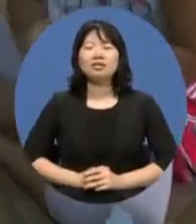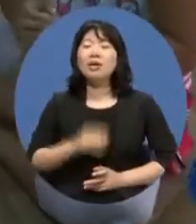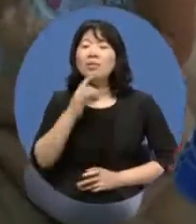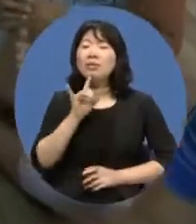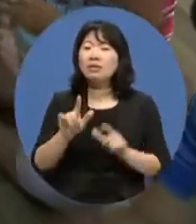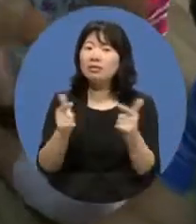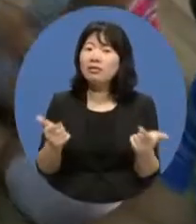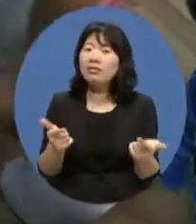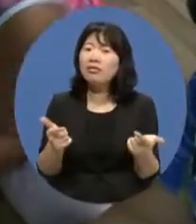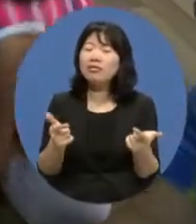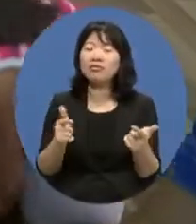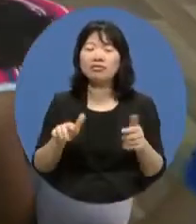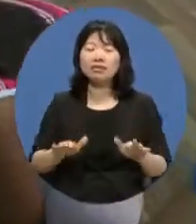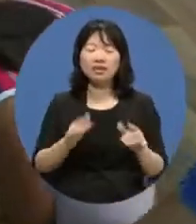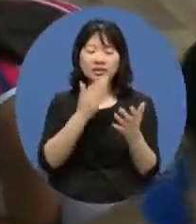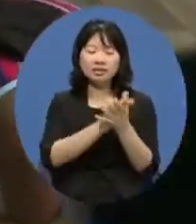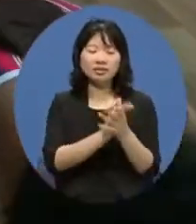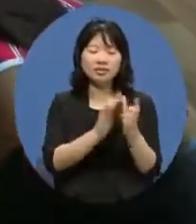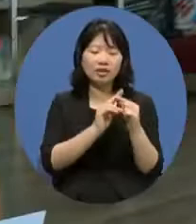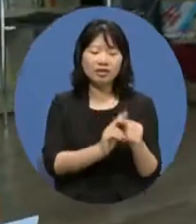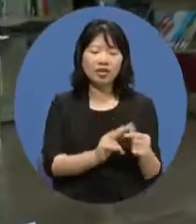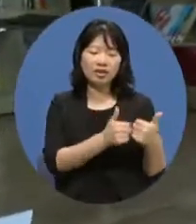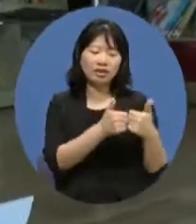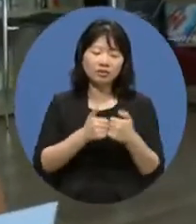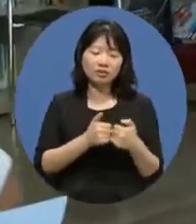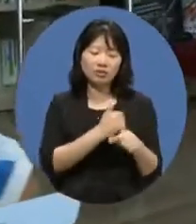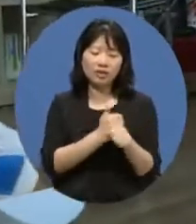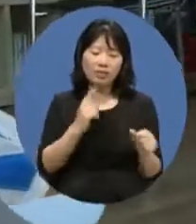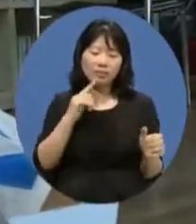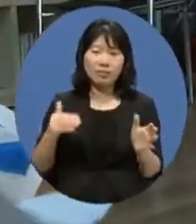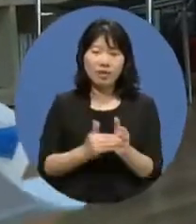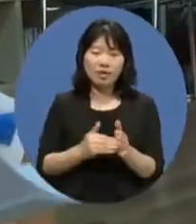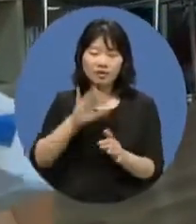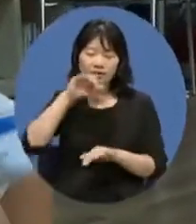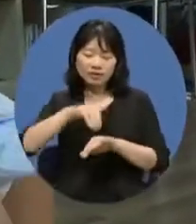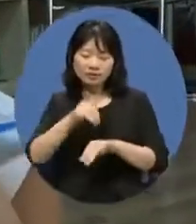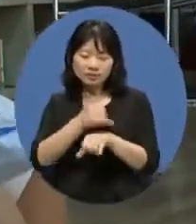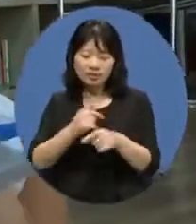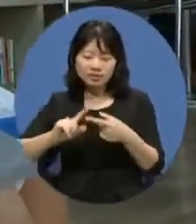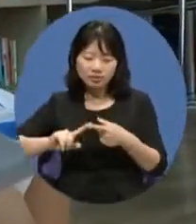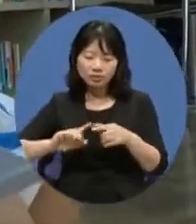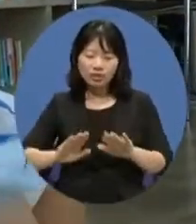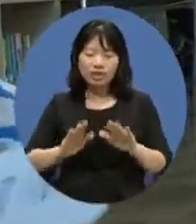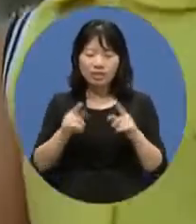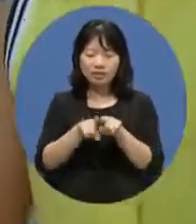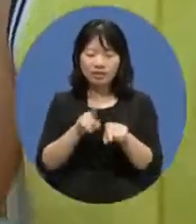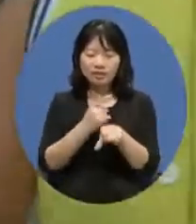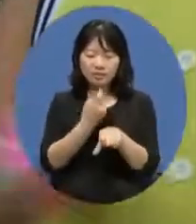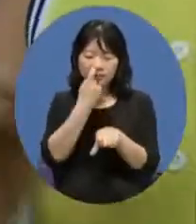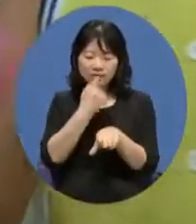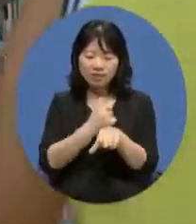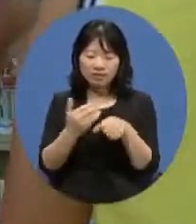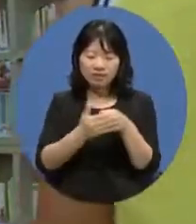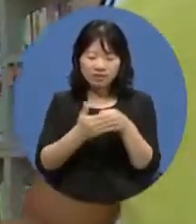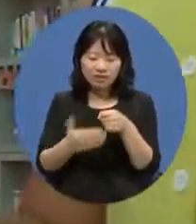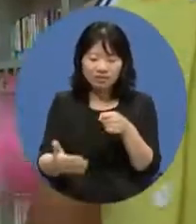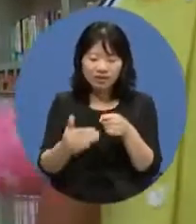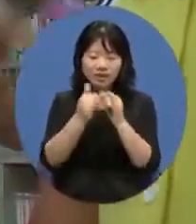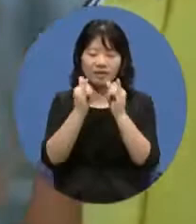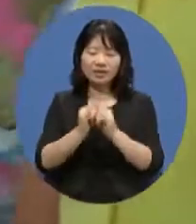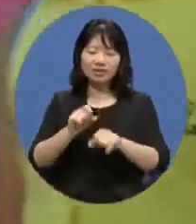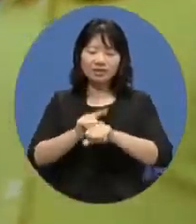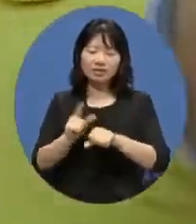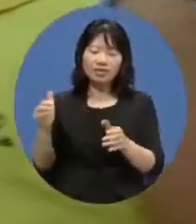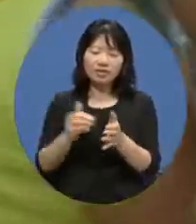뿐만이 아닙니다. 친구들과 의논하고 연습하며 함께하는 방법을 배우니 사회성까지